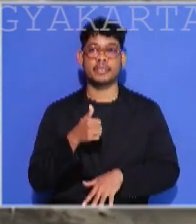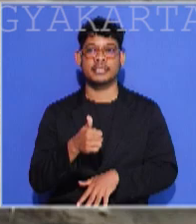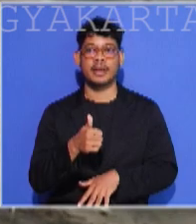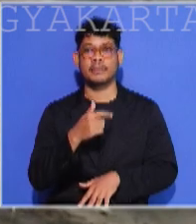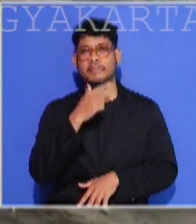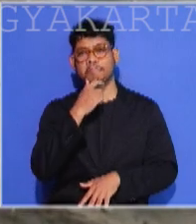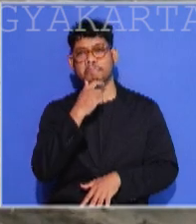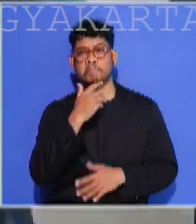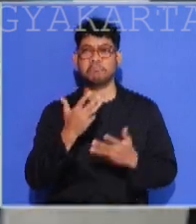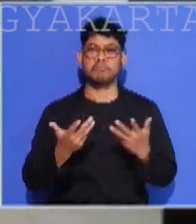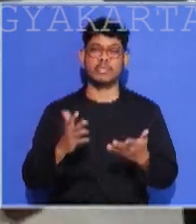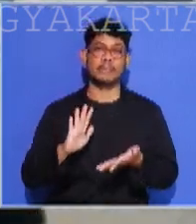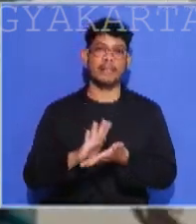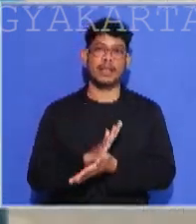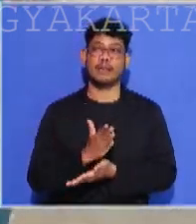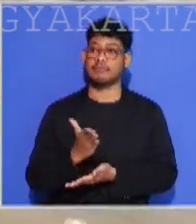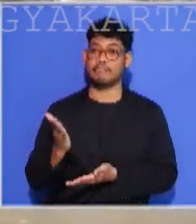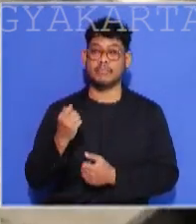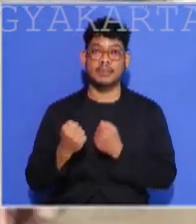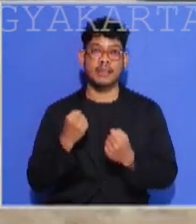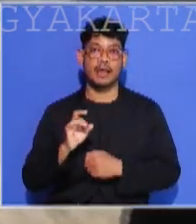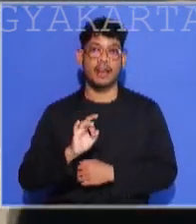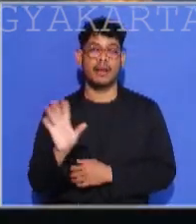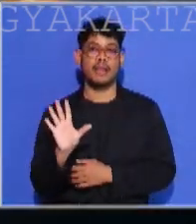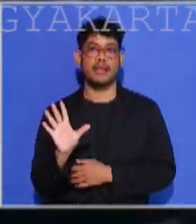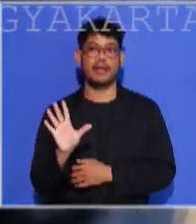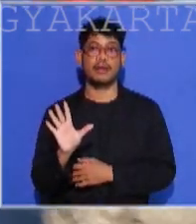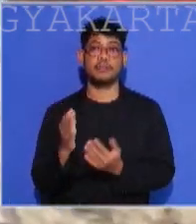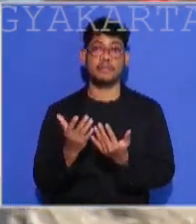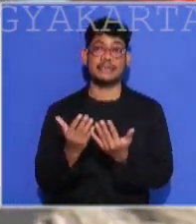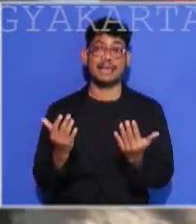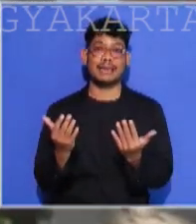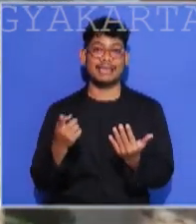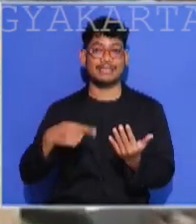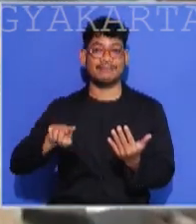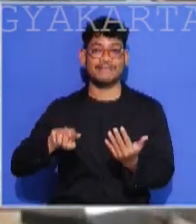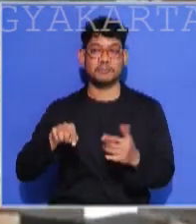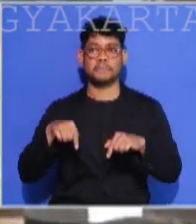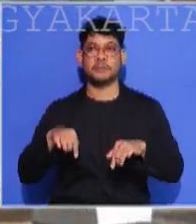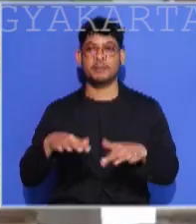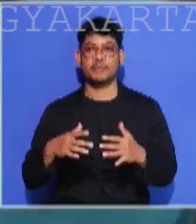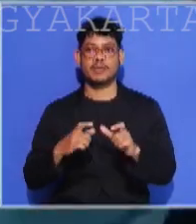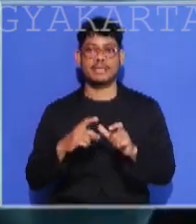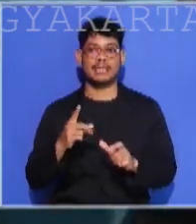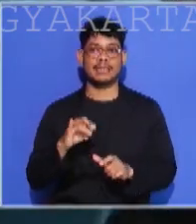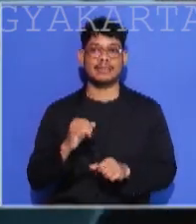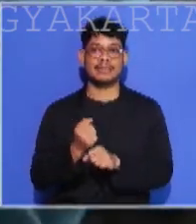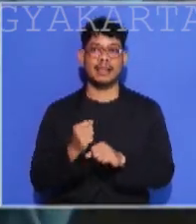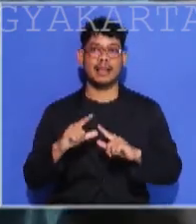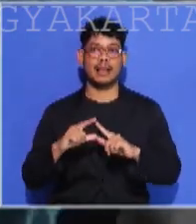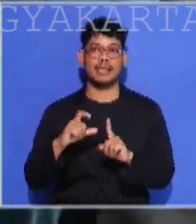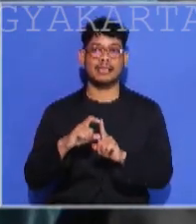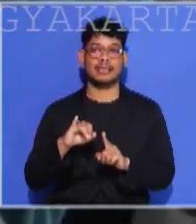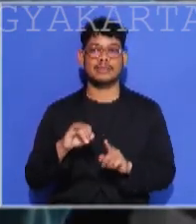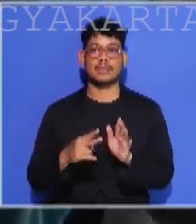dimanfaatkan untuk usaha yang lain warga masyarakat di padukuhan baran Kalurahan Sri Gading tergerak untuk